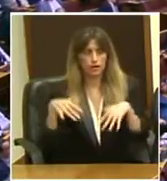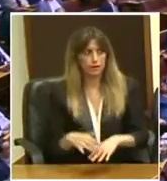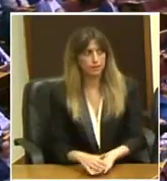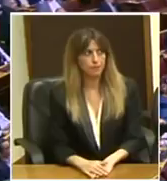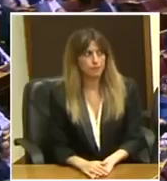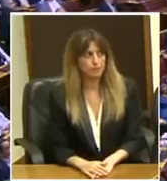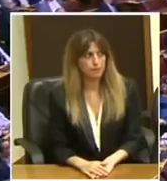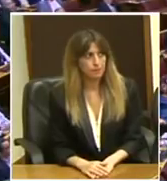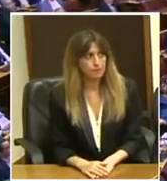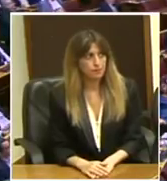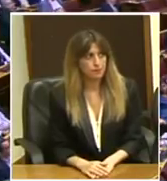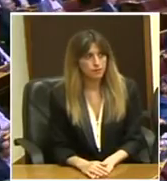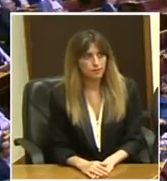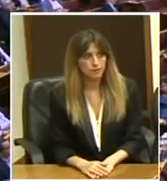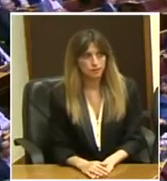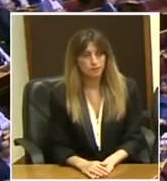απαντάτε.